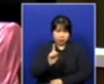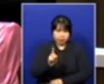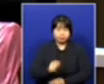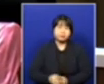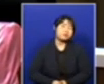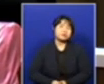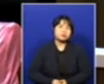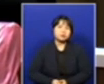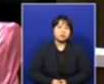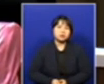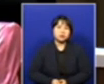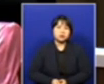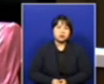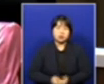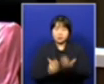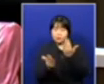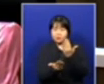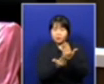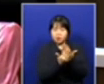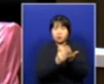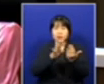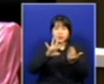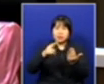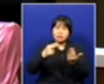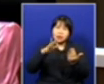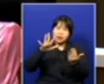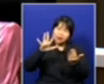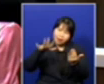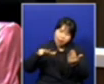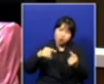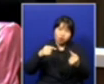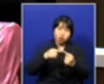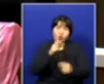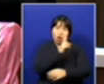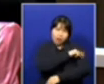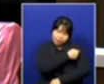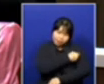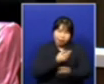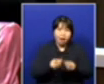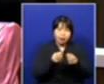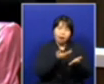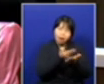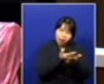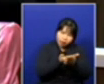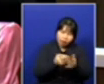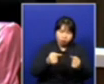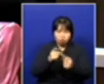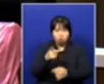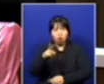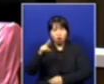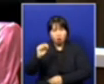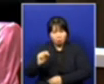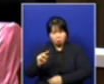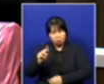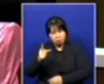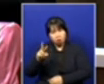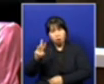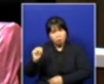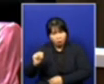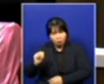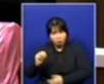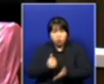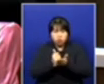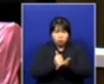บัญชีแนบท้ายไม่ว่าจะเป็น 45,000 ทางการแพทย์ก็ว่าไปครับให้ครั้งให้ครม.ชดเชยเยียวยาแจกยังไงเลยครับ